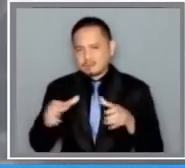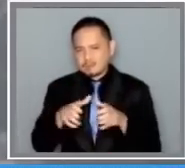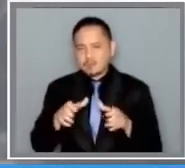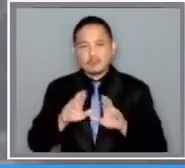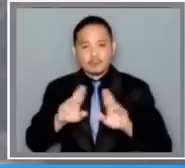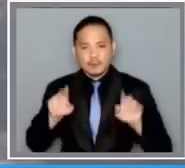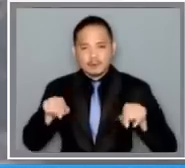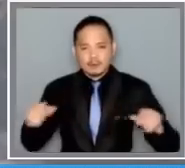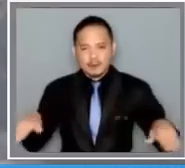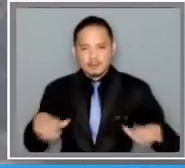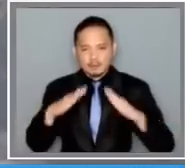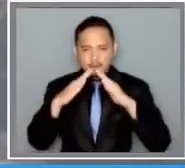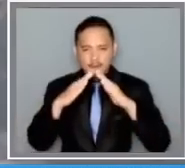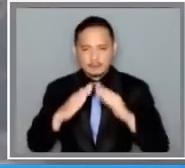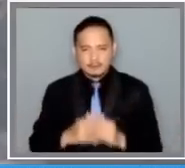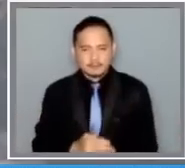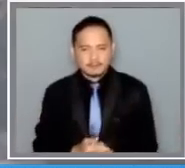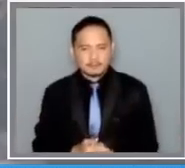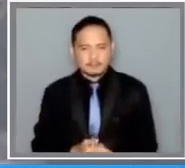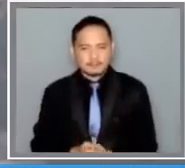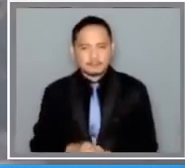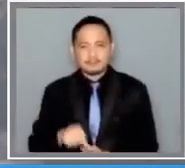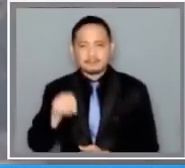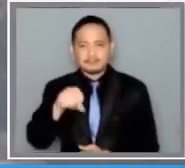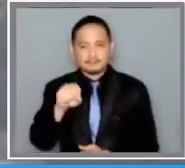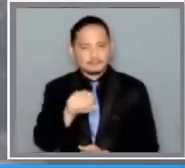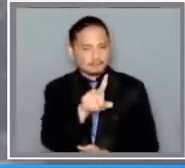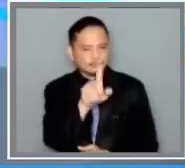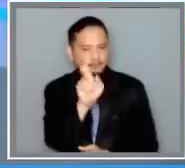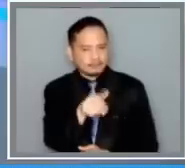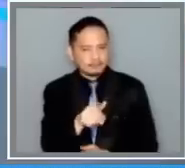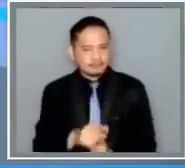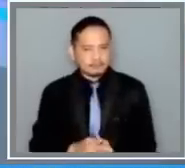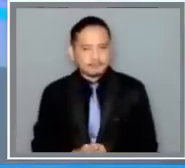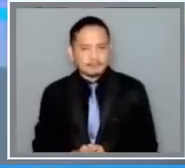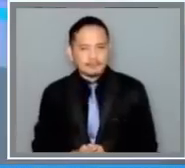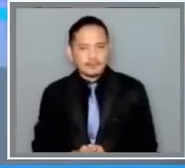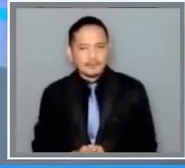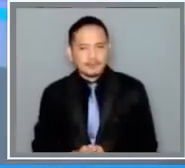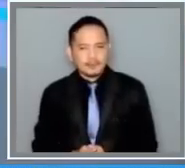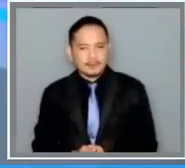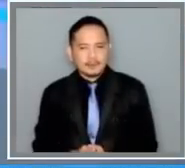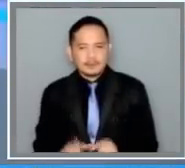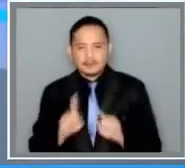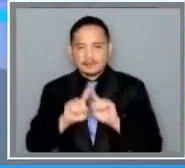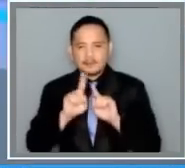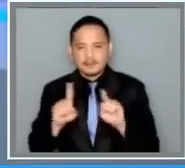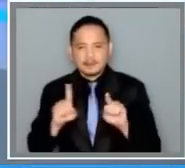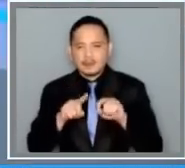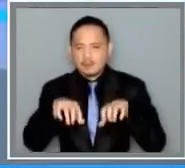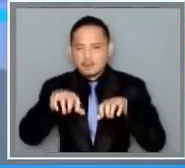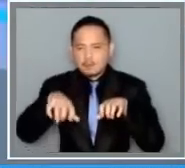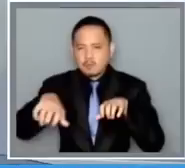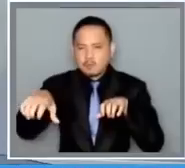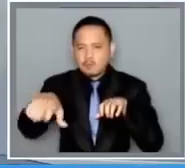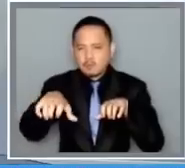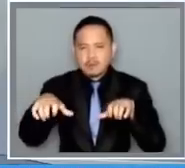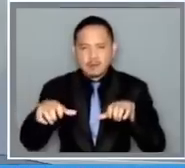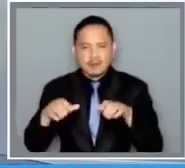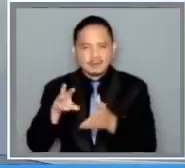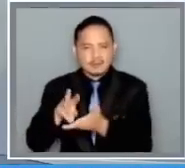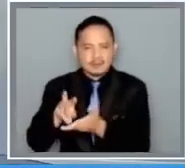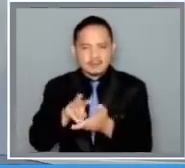Connie? Yes, Jessica, dito sa karatig ng mga bayan ng Taal, nagka-experience kami